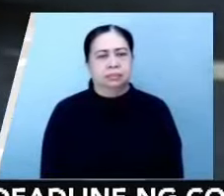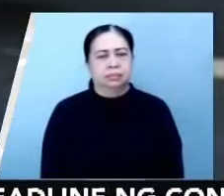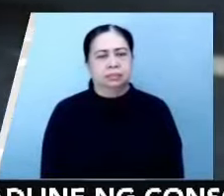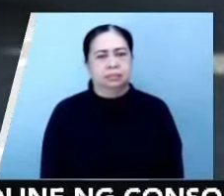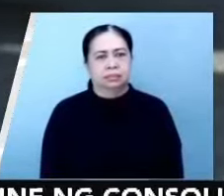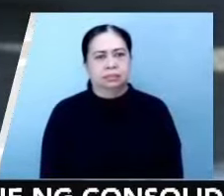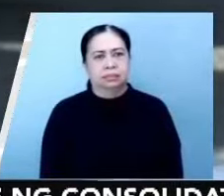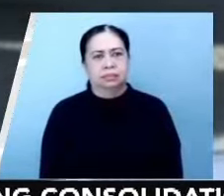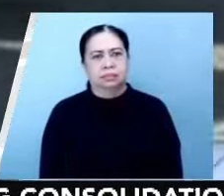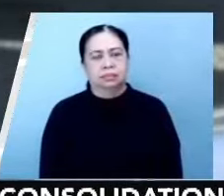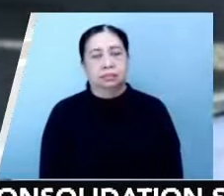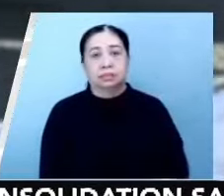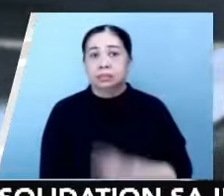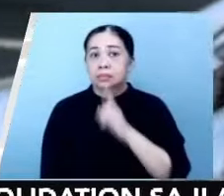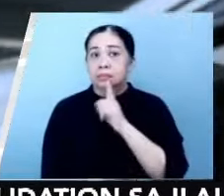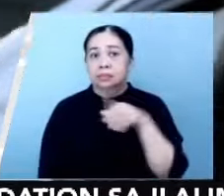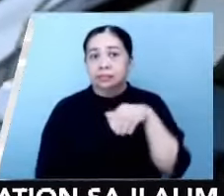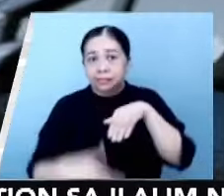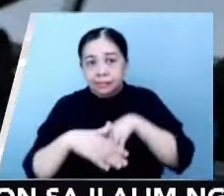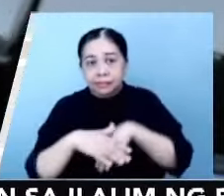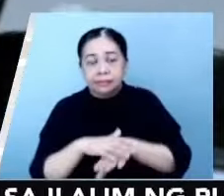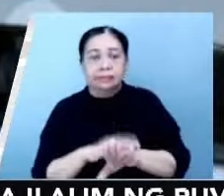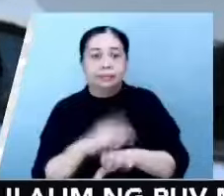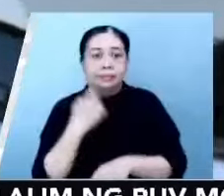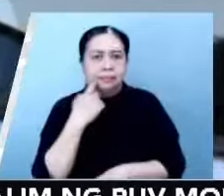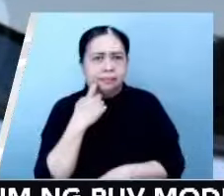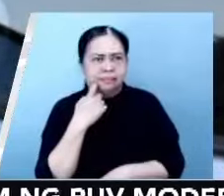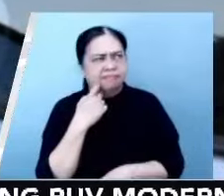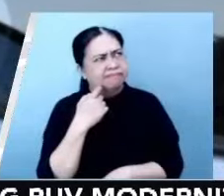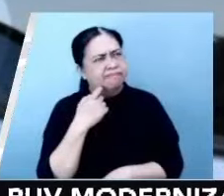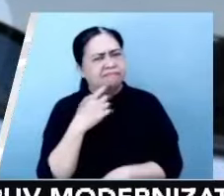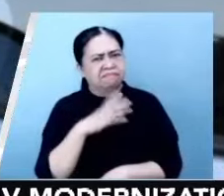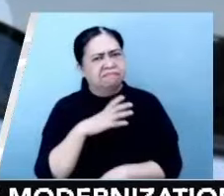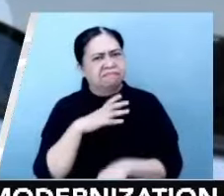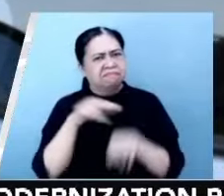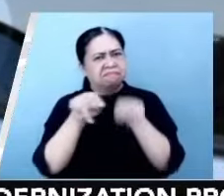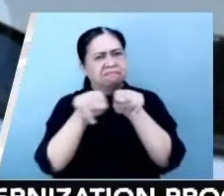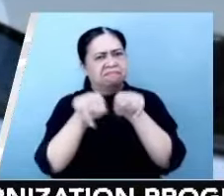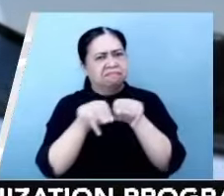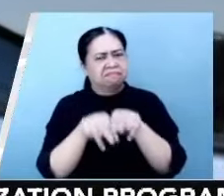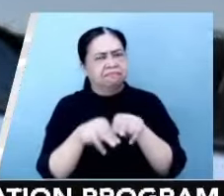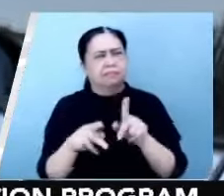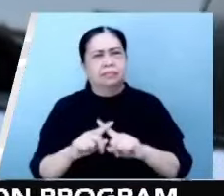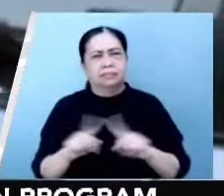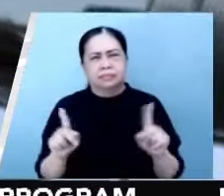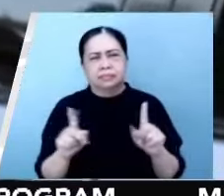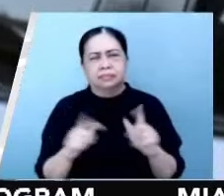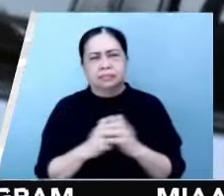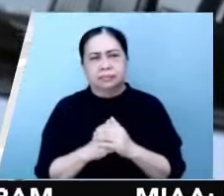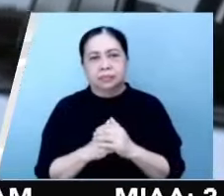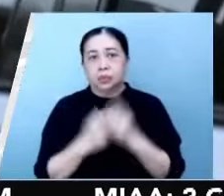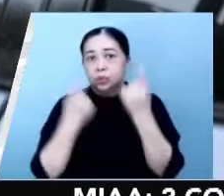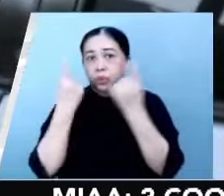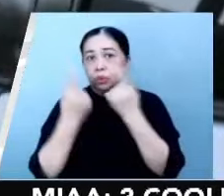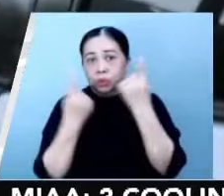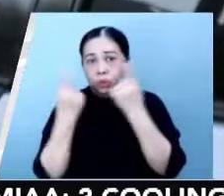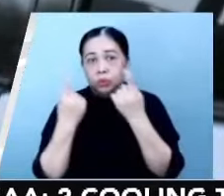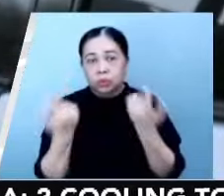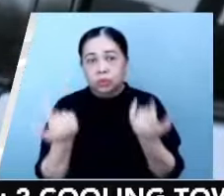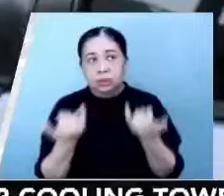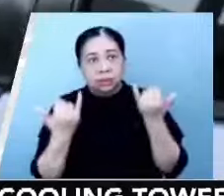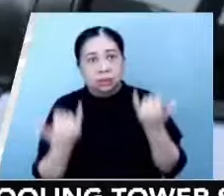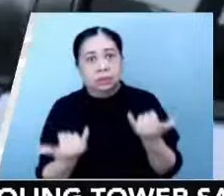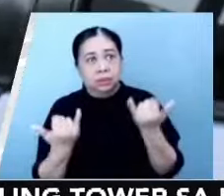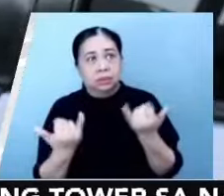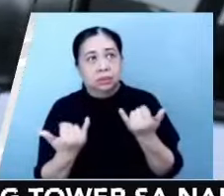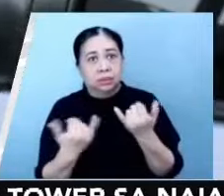Actually, pagpasok natin kanina, normal naman yung sitwasyon, Ivan. Pero ang pangamba nga dito, ngayon na pagsapit na ng